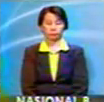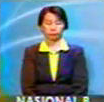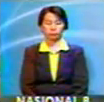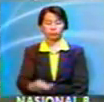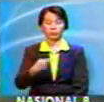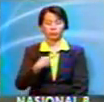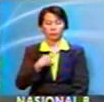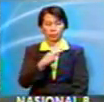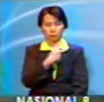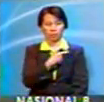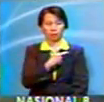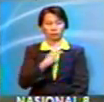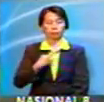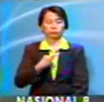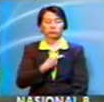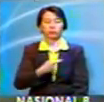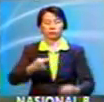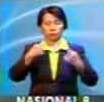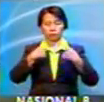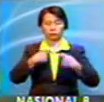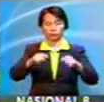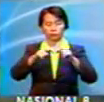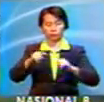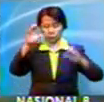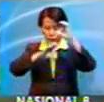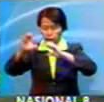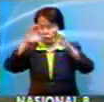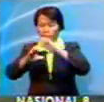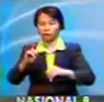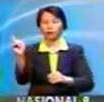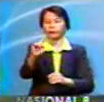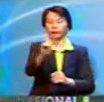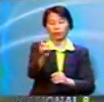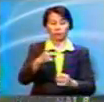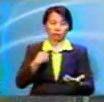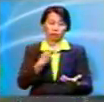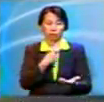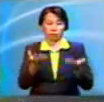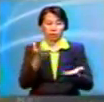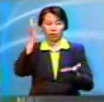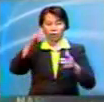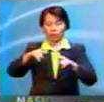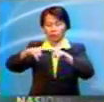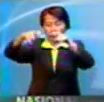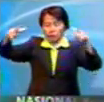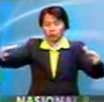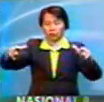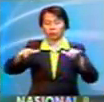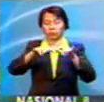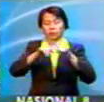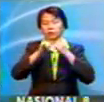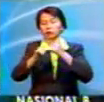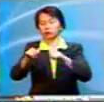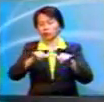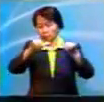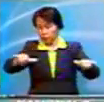kita masih menjalankan tindakan mencari, di mana mungkin kita akan melebarkan lagi jarak yang kita